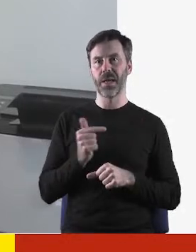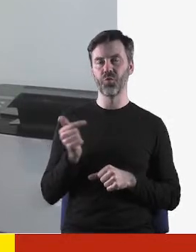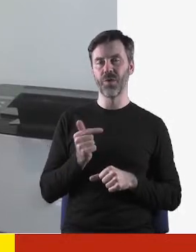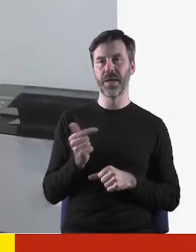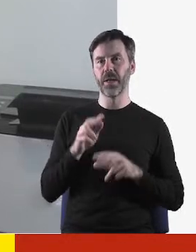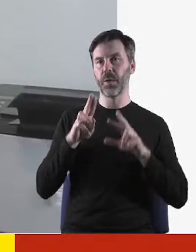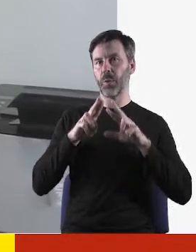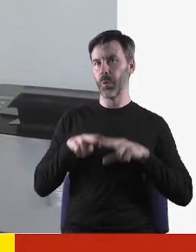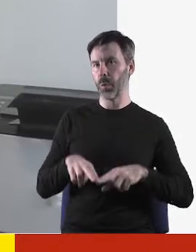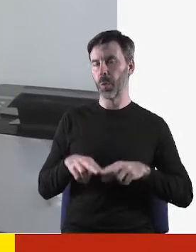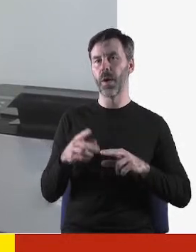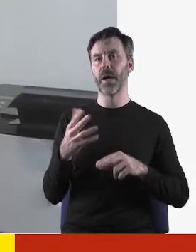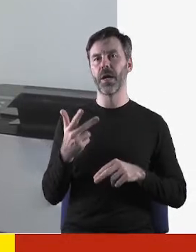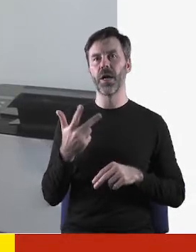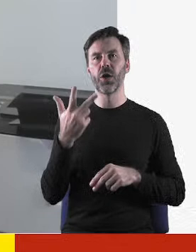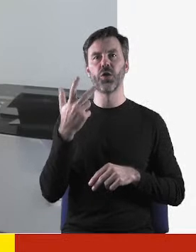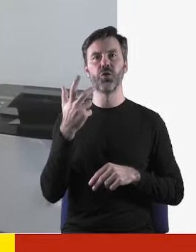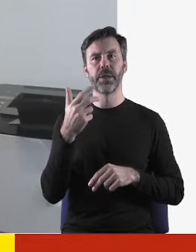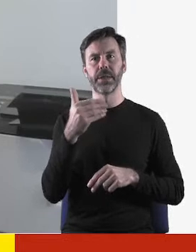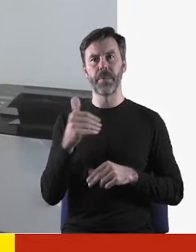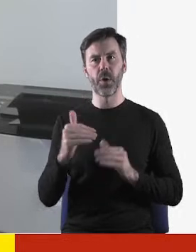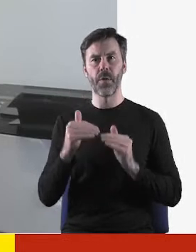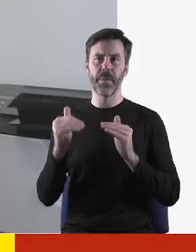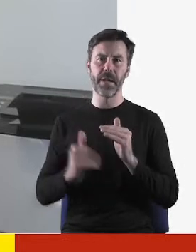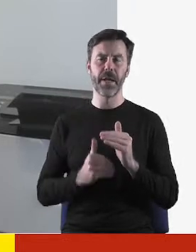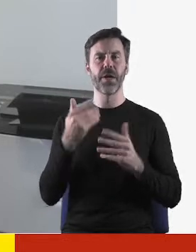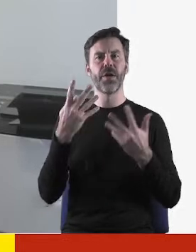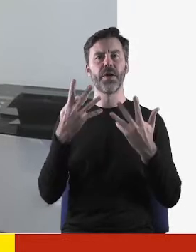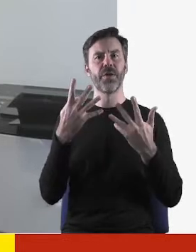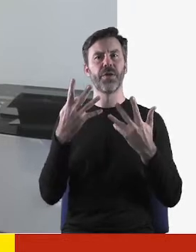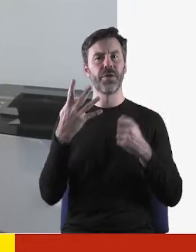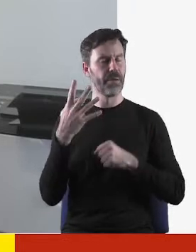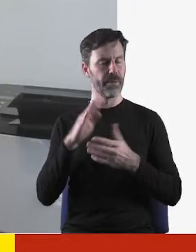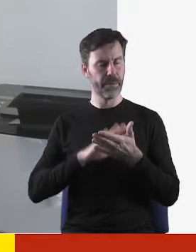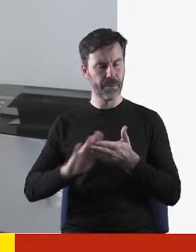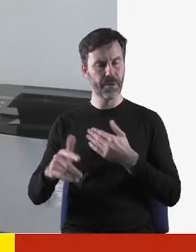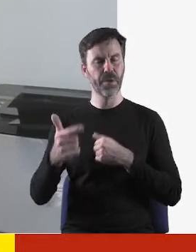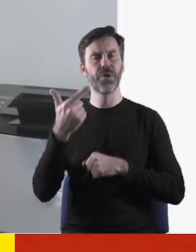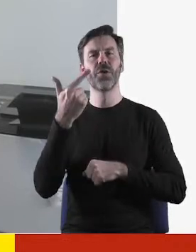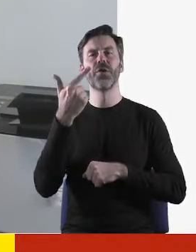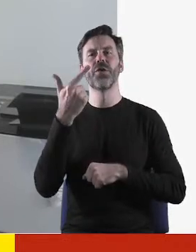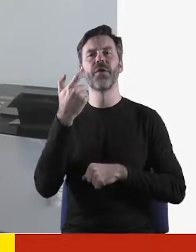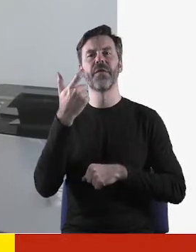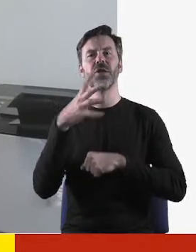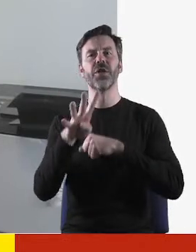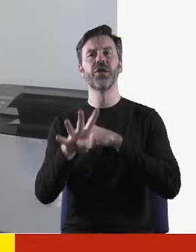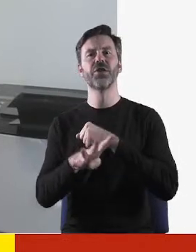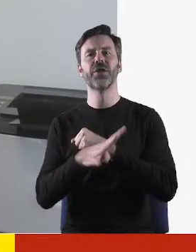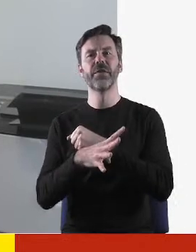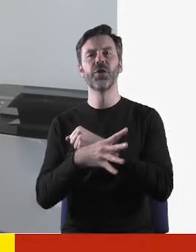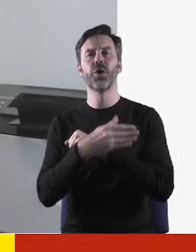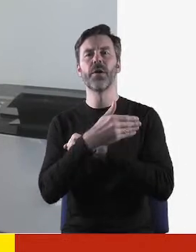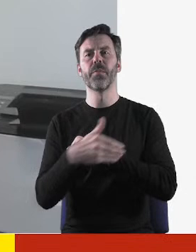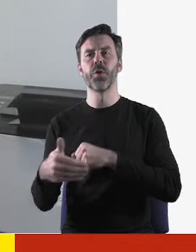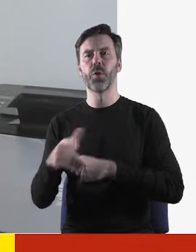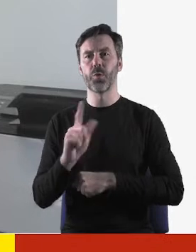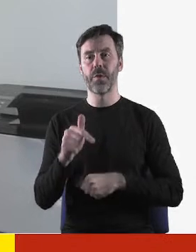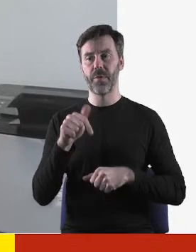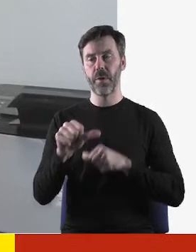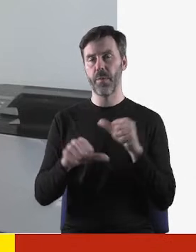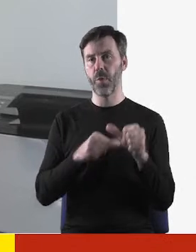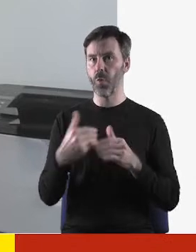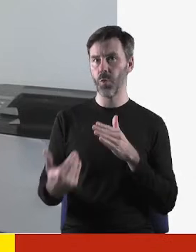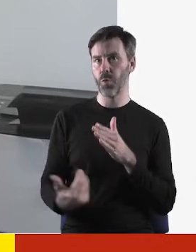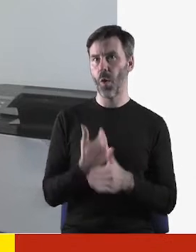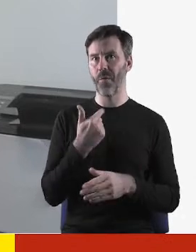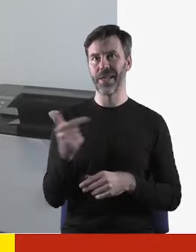wynosił, już zejdziemy poniżej 300 milionów złotych, 290 milionów złotych. No i tylko przypominam, że nie zaciągamy w tym roku nowego